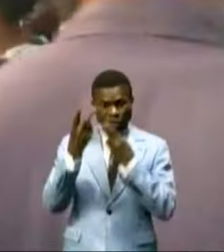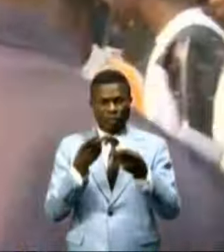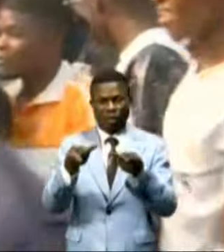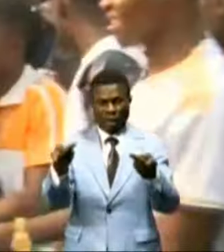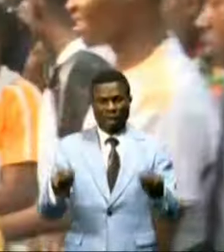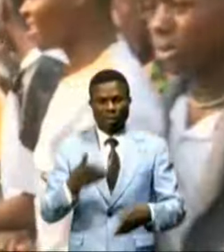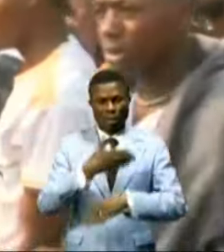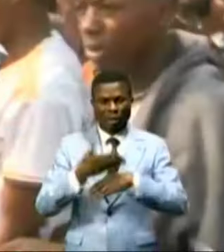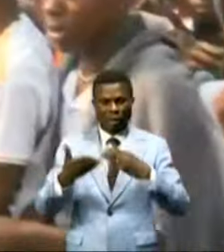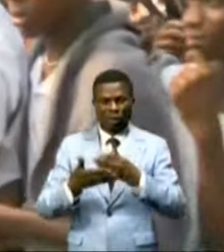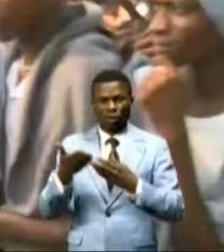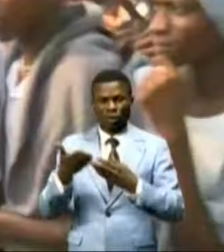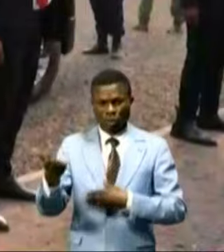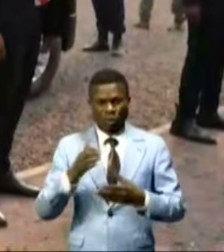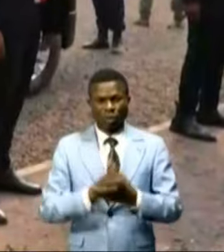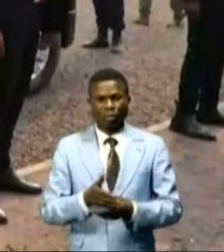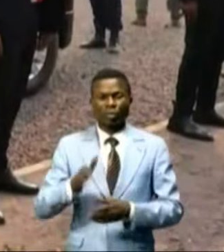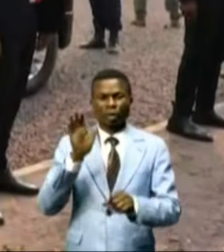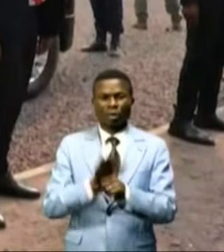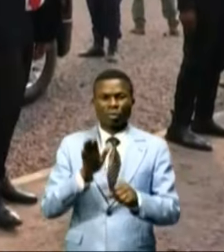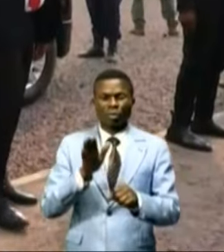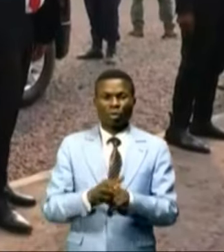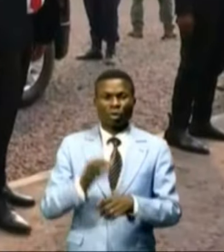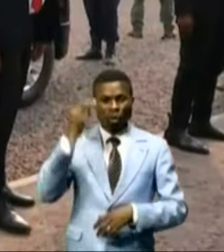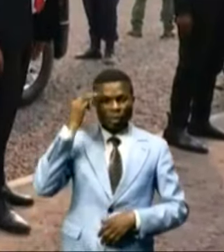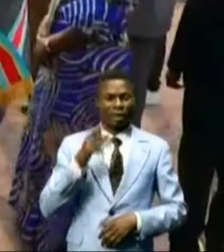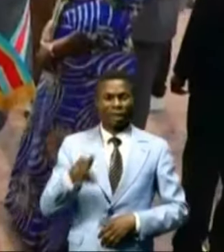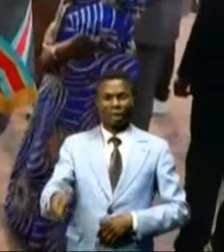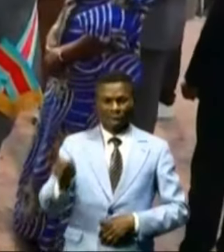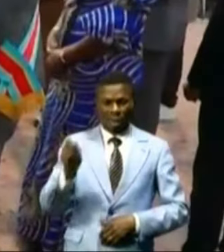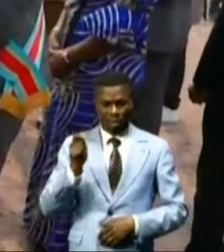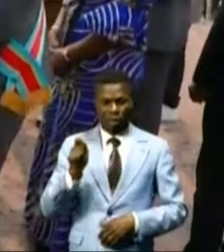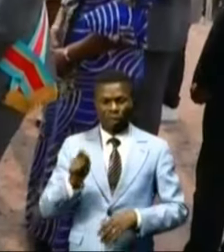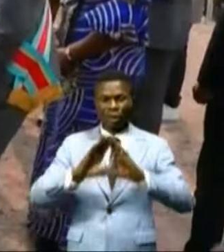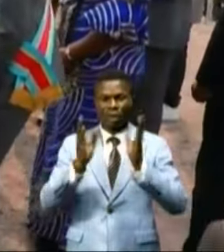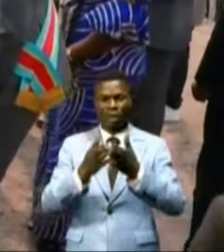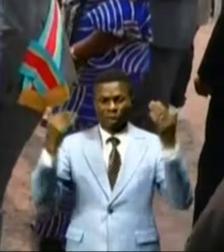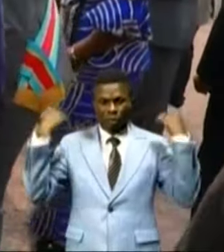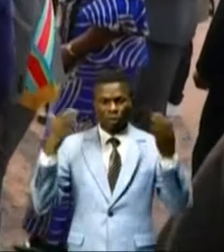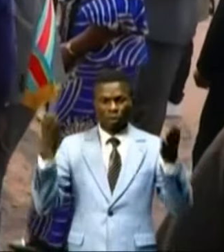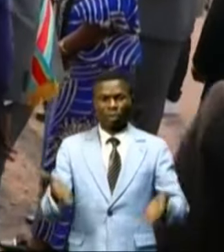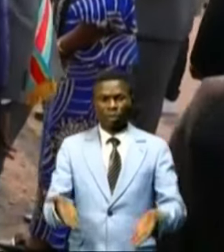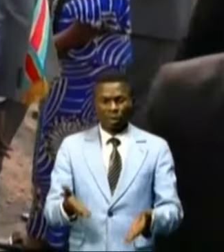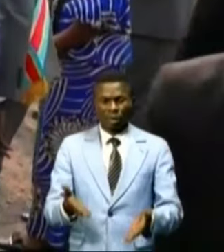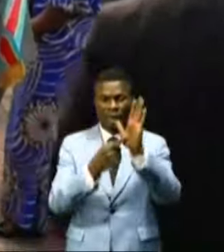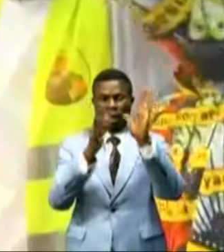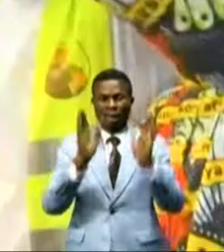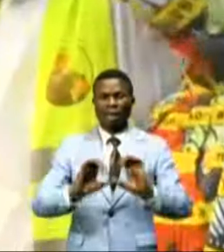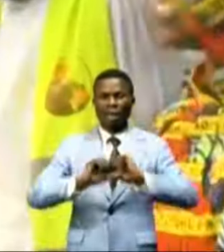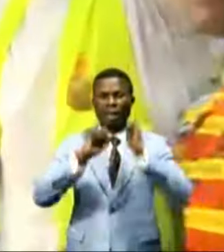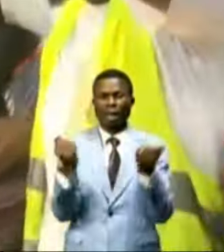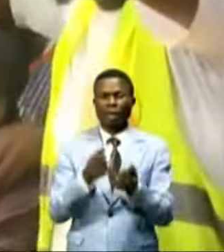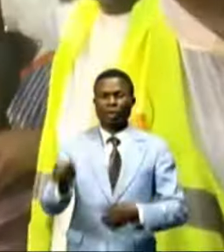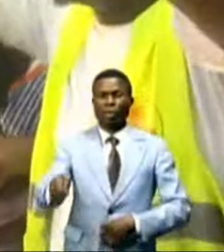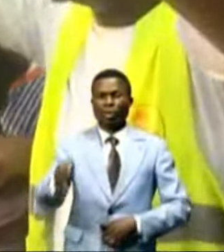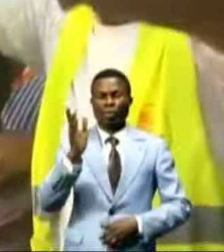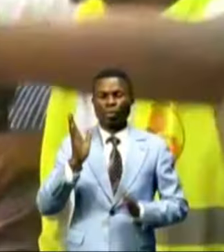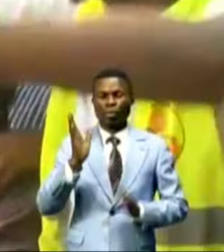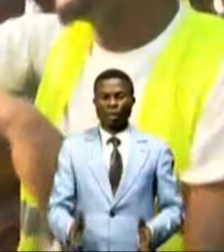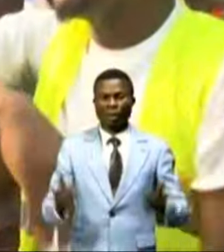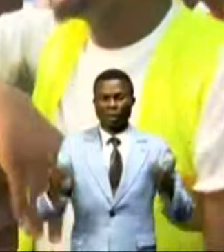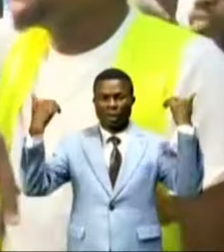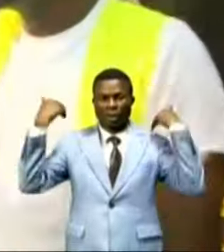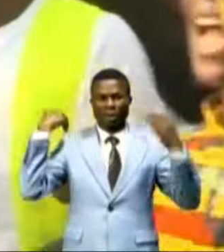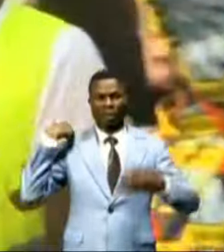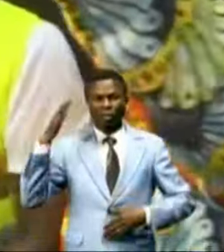site. Accueilli par le ministre de la Pêche et l'Élevage en présence des autorités municipales et des représentants des associations des pêcheurs, le chef de l'État